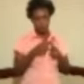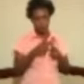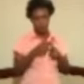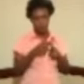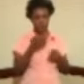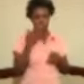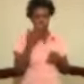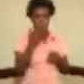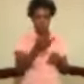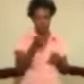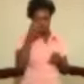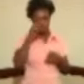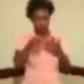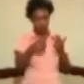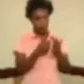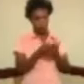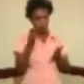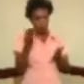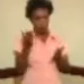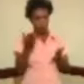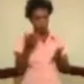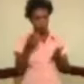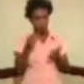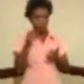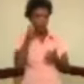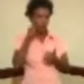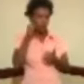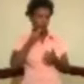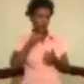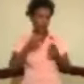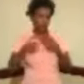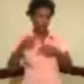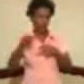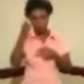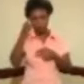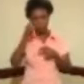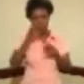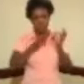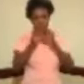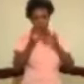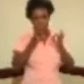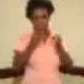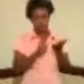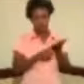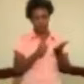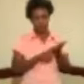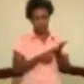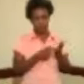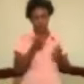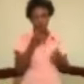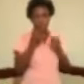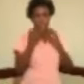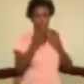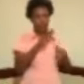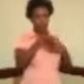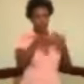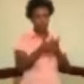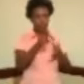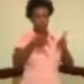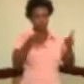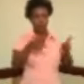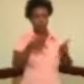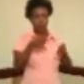Remerciement à saluer M. Martelly que m'a souvent occasion de rencontrer. Remerciement à public là. Moun